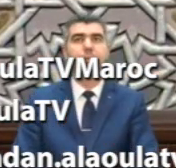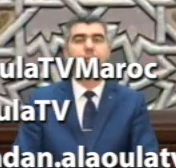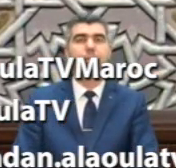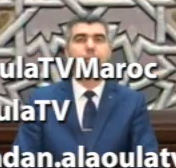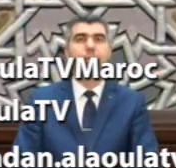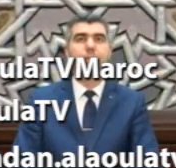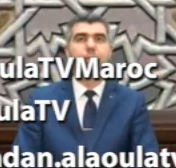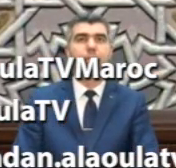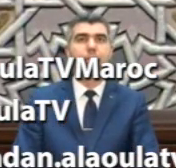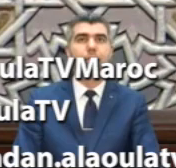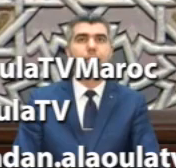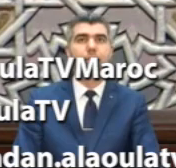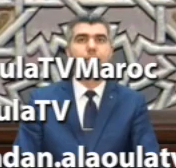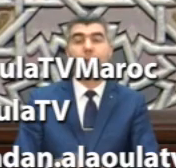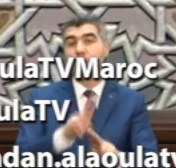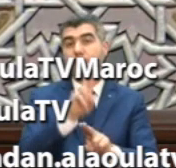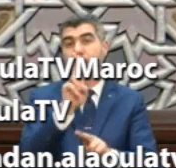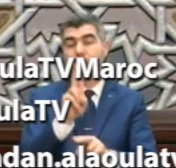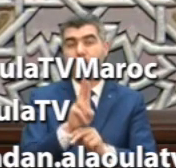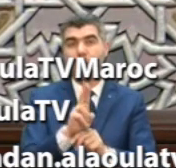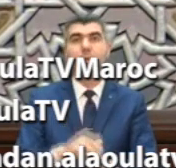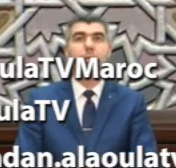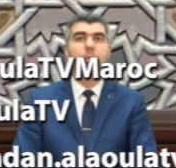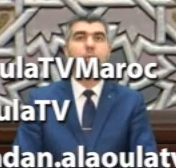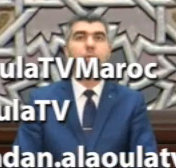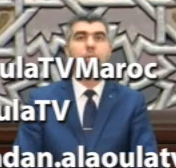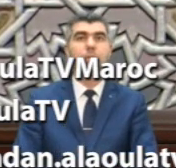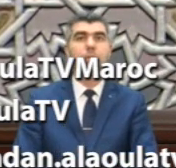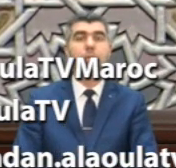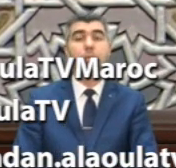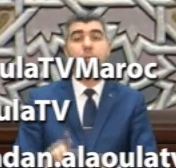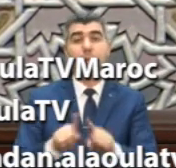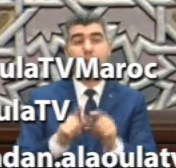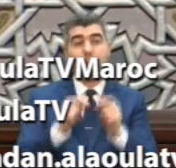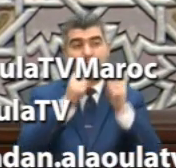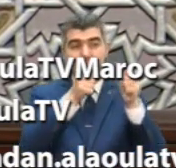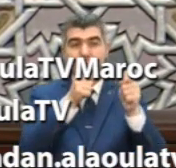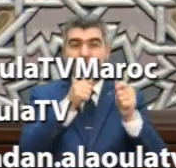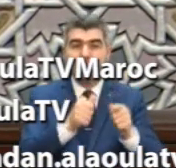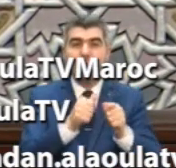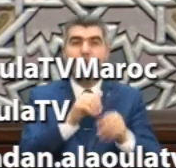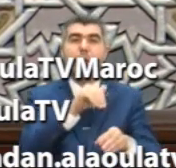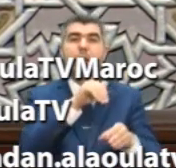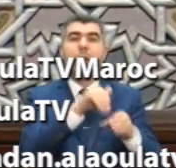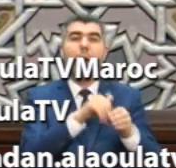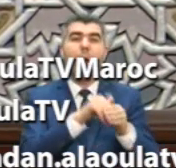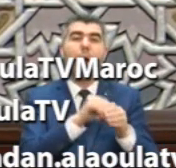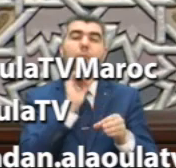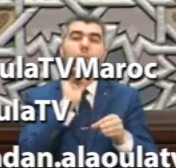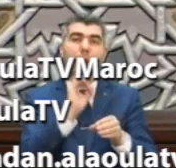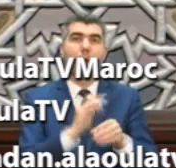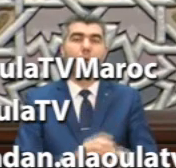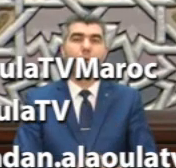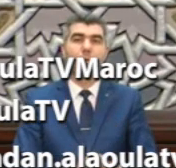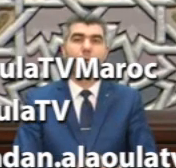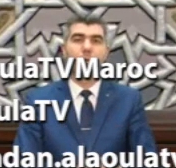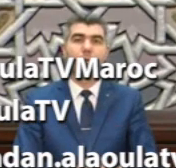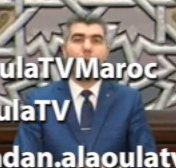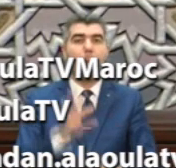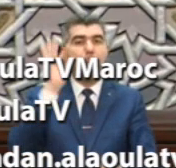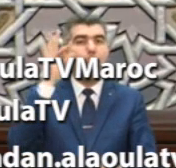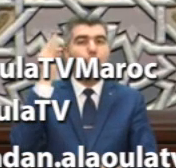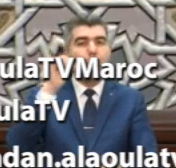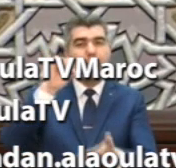شكرا. سؤال موالي يتعلق بعدم نشر نتائج انتخابات اللجان الإدارية المتساوية